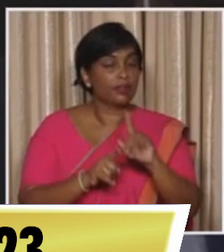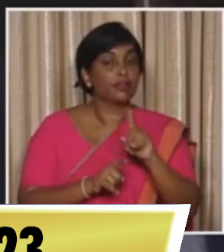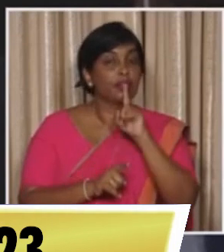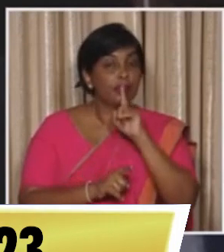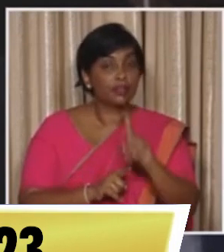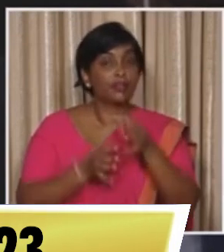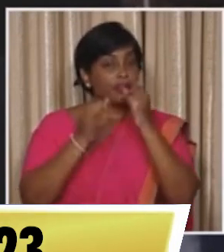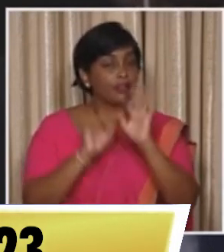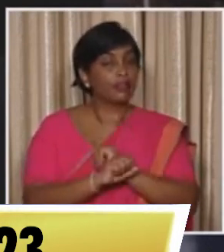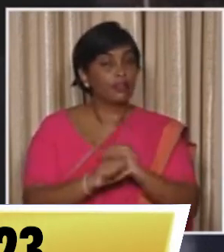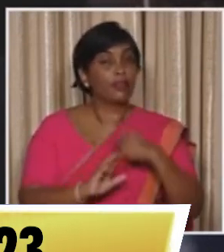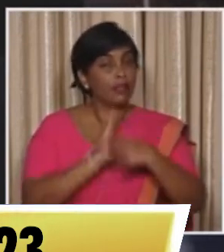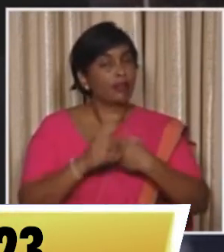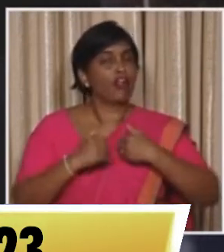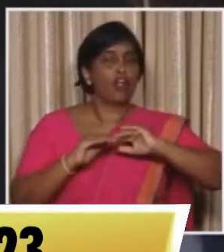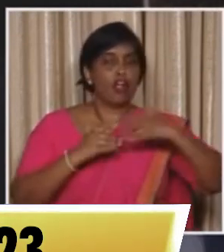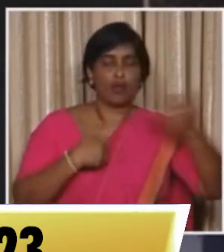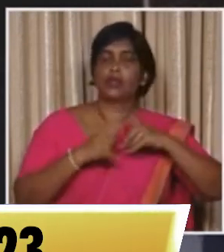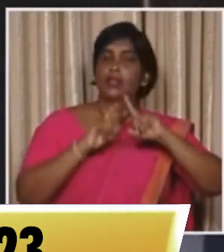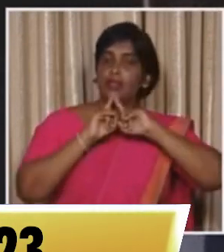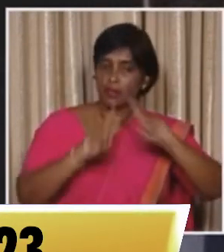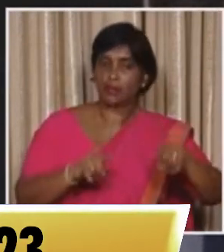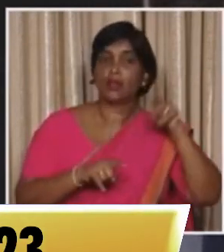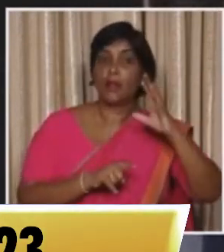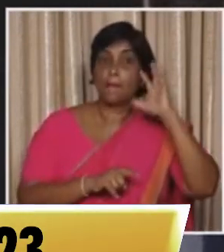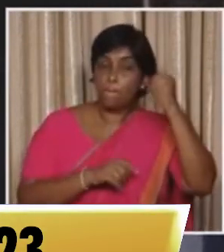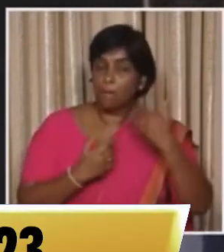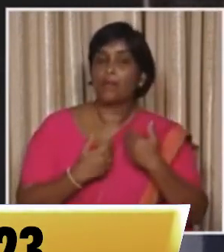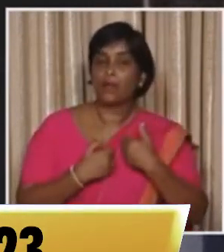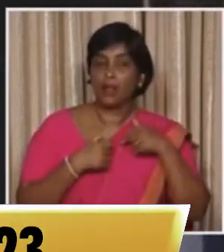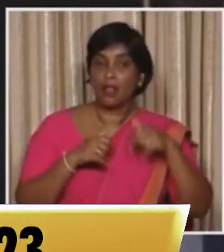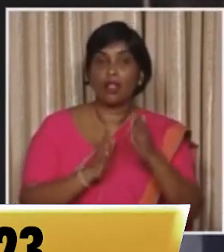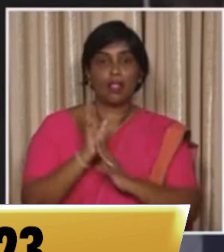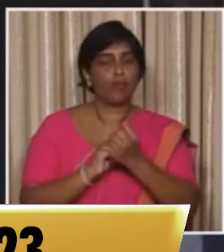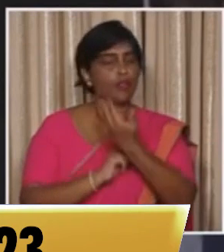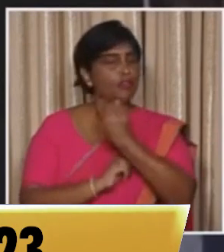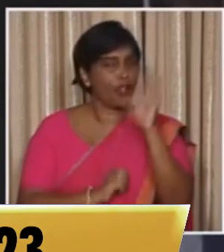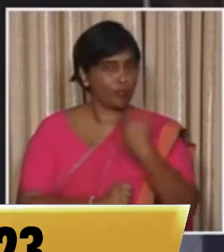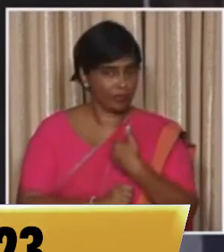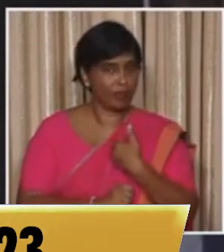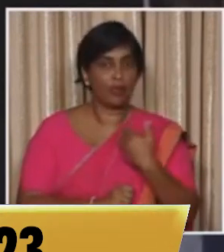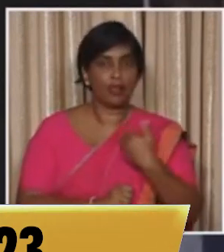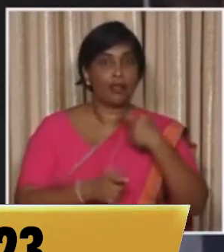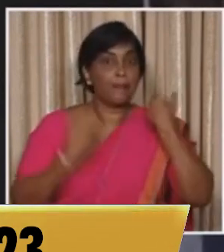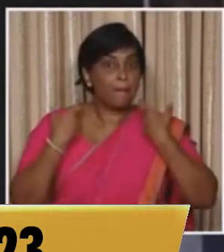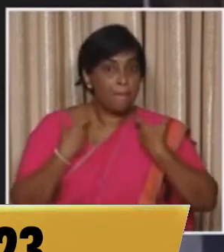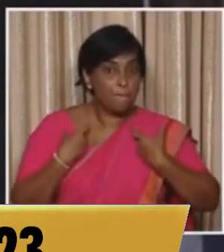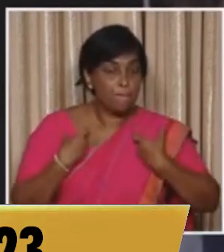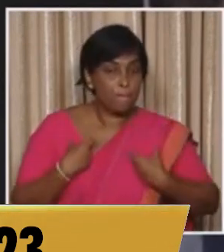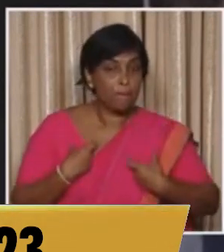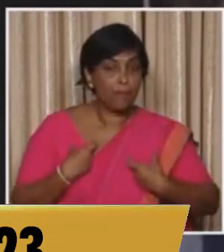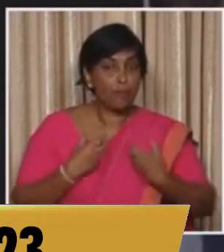කරලා නිවැරදි නොවෙනකොට රටට ඇහෙන්න එළියට බහැලක් කතා කරා ඒකේ ප්‍රතිඵලයක් නිසා තමයි අපිව ඇමතිකම් වලින් අයින් කළේ අපි රාජපක්ෂලට